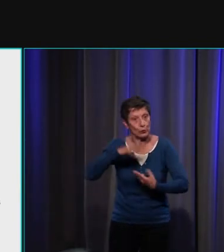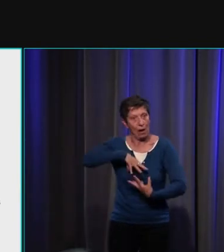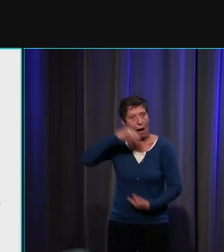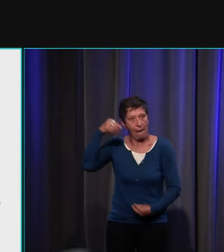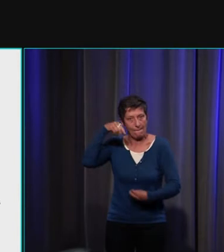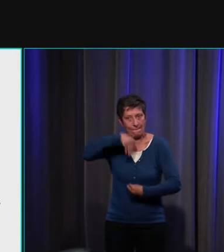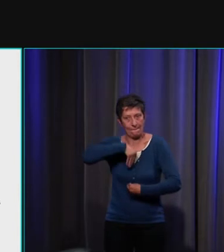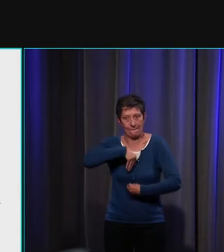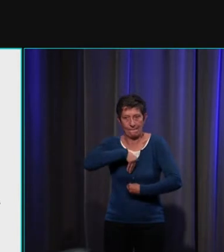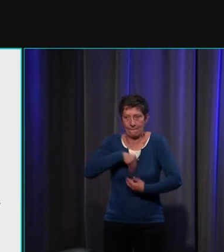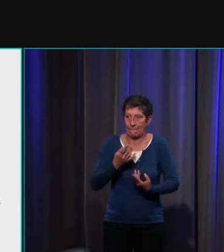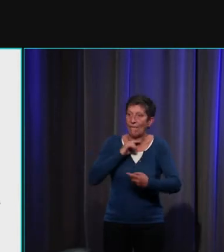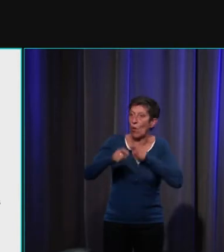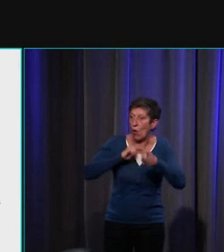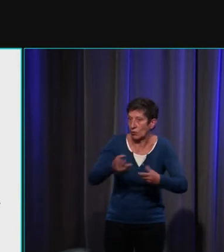de